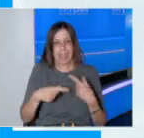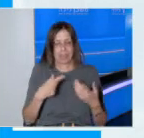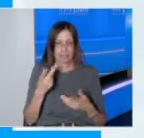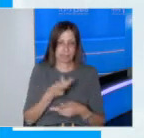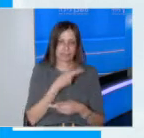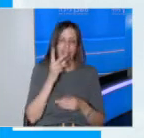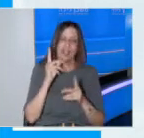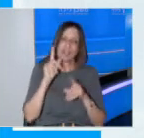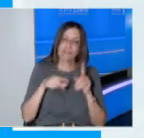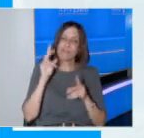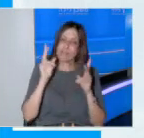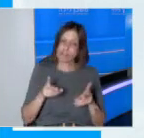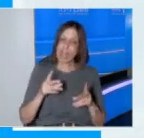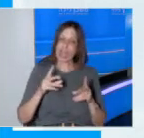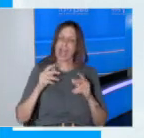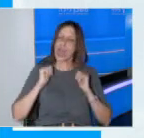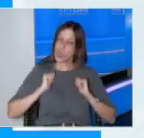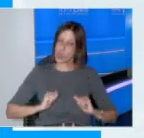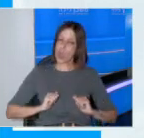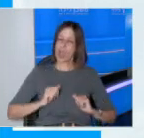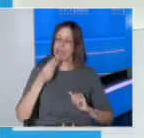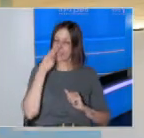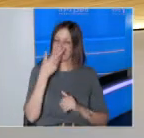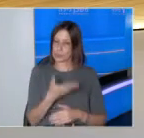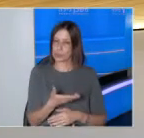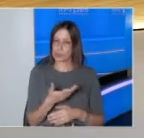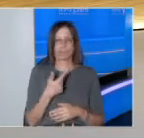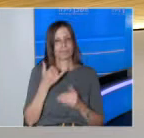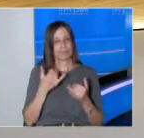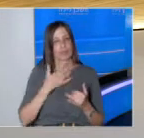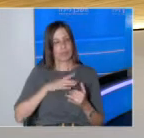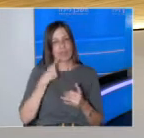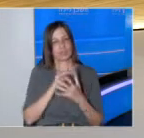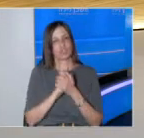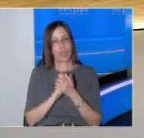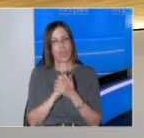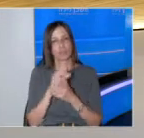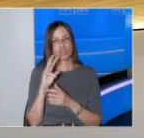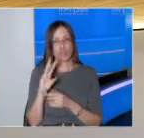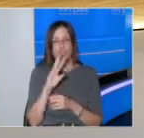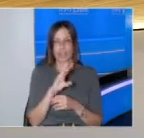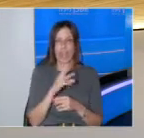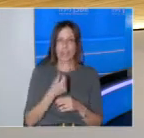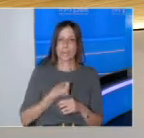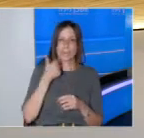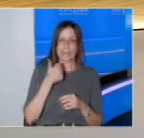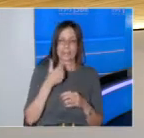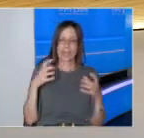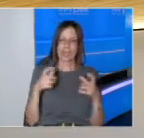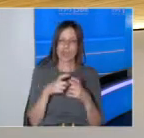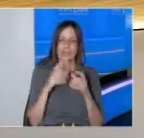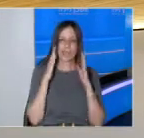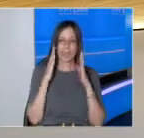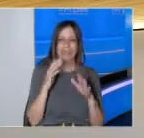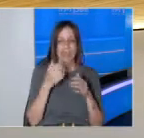אפשר לנוח, נסו זאת. עכשיו אנחנו רוצים להגיד שלום לשמואל שטח, מנכ"ל תנועת נאמני תורה ועבודה,